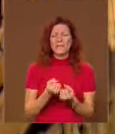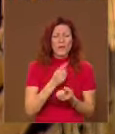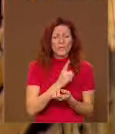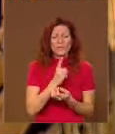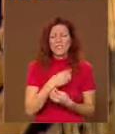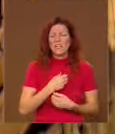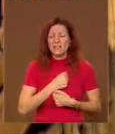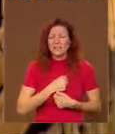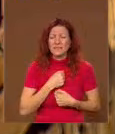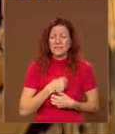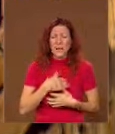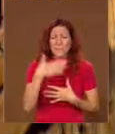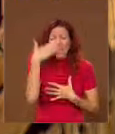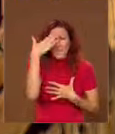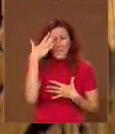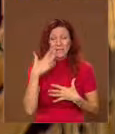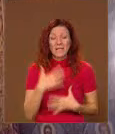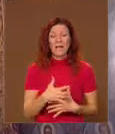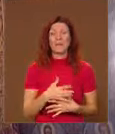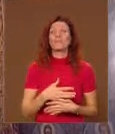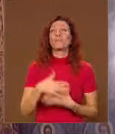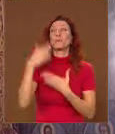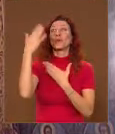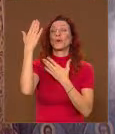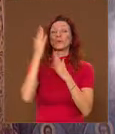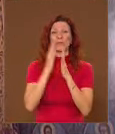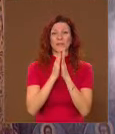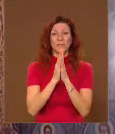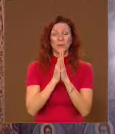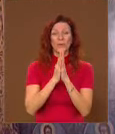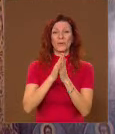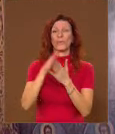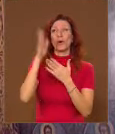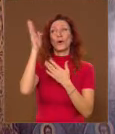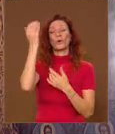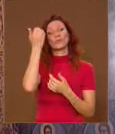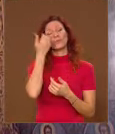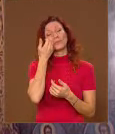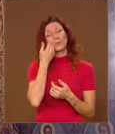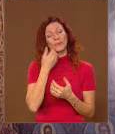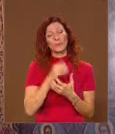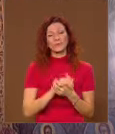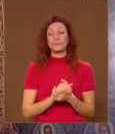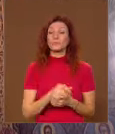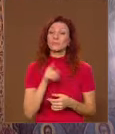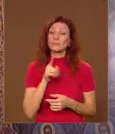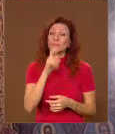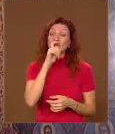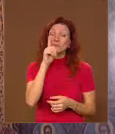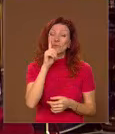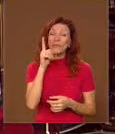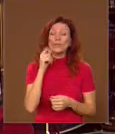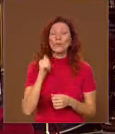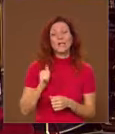гняв, беда и нужда, на Господа да се помоли. Господи, помоли! И особено отправяме моление към Бога за закрила